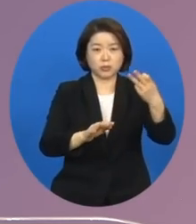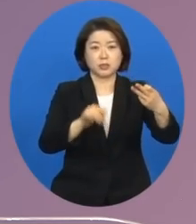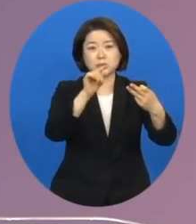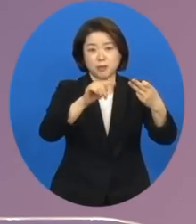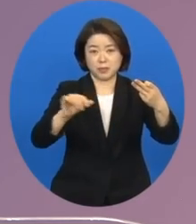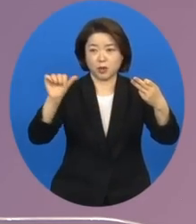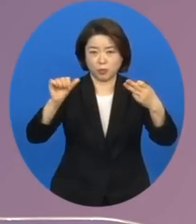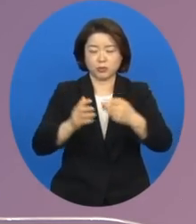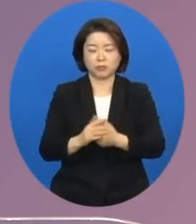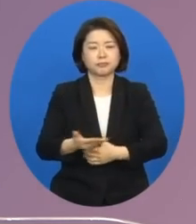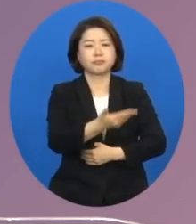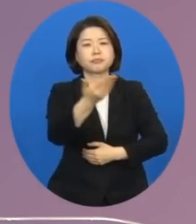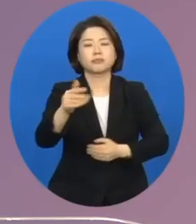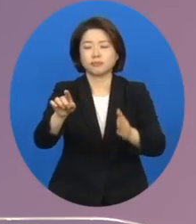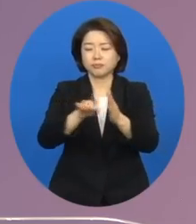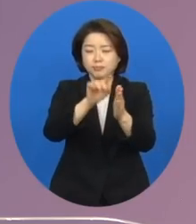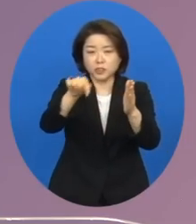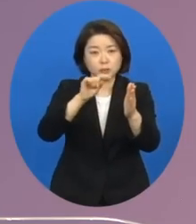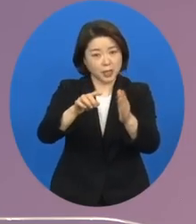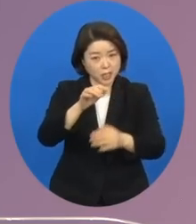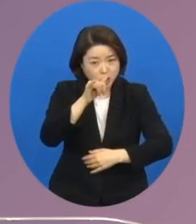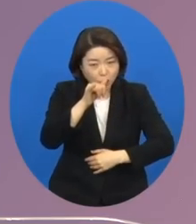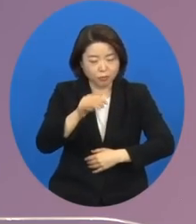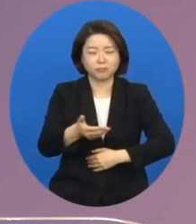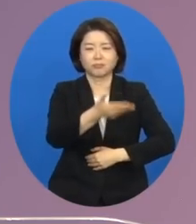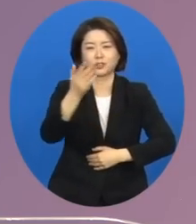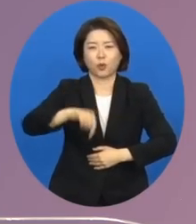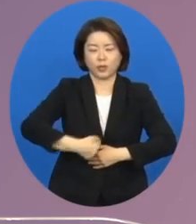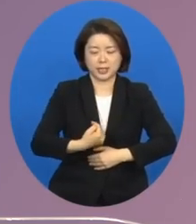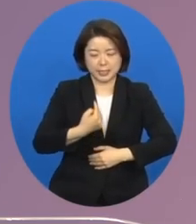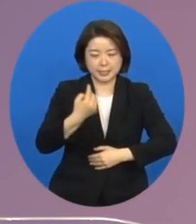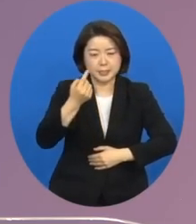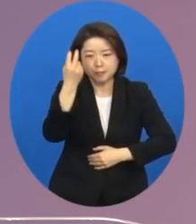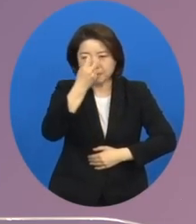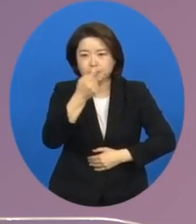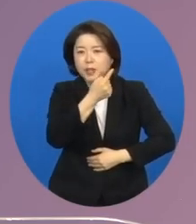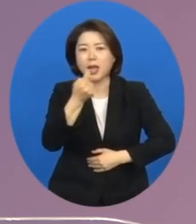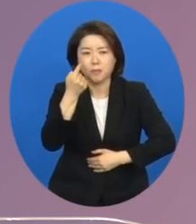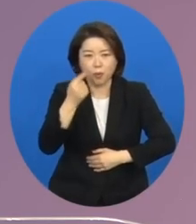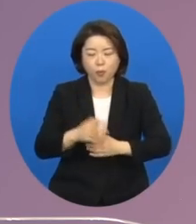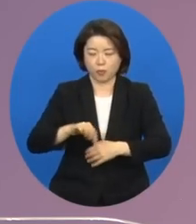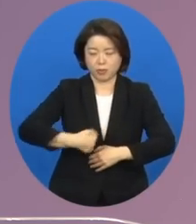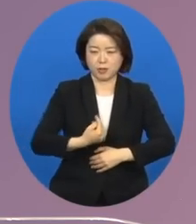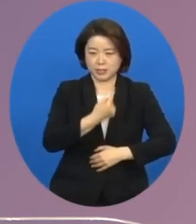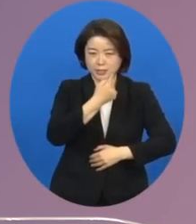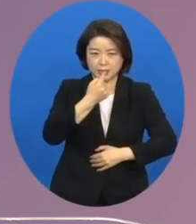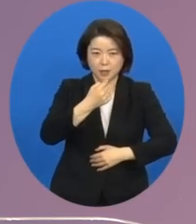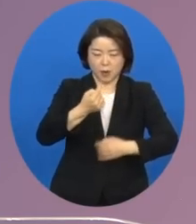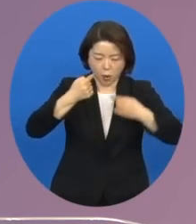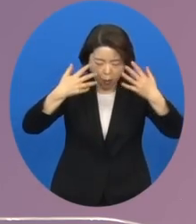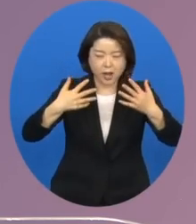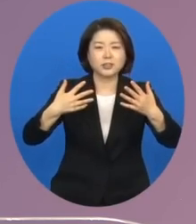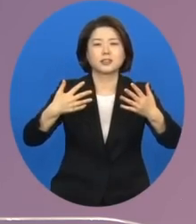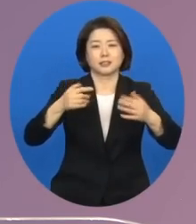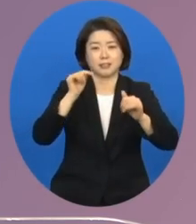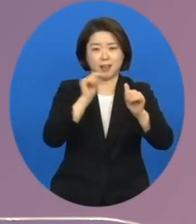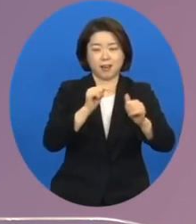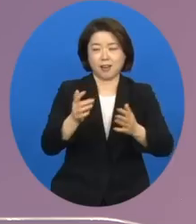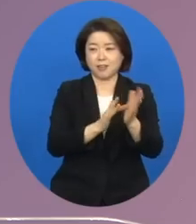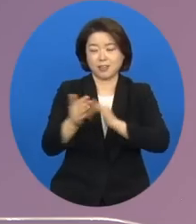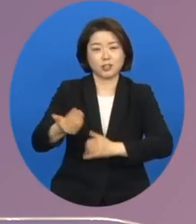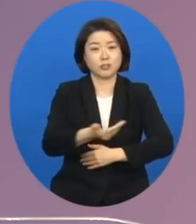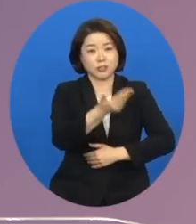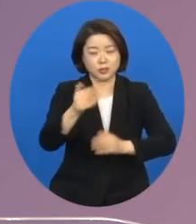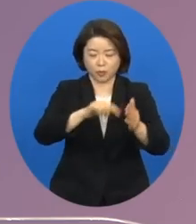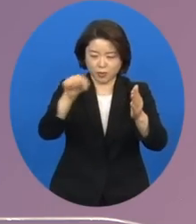너희는 믿음 안에 있는가 너희 자신을 시험하고 너희 자신을 확증하라 예수 그리스도께서 너희 안에